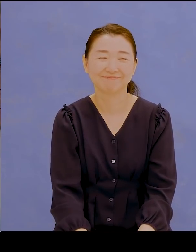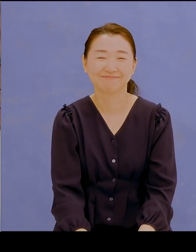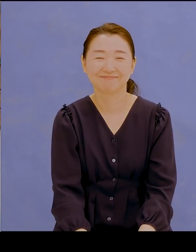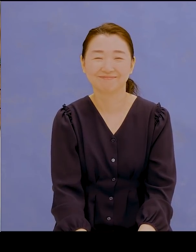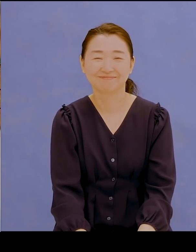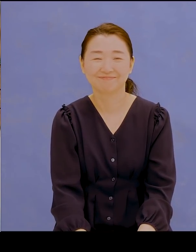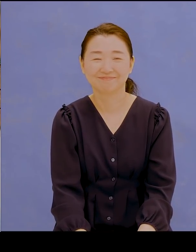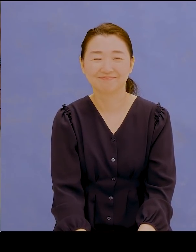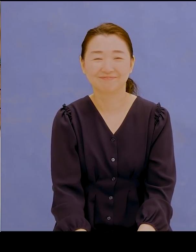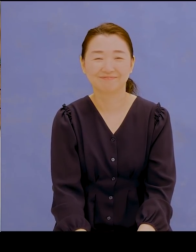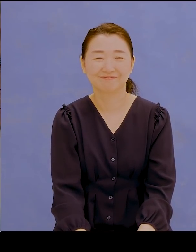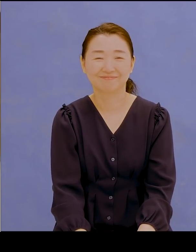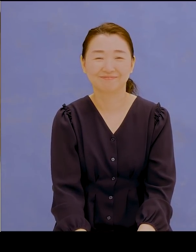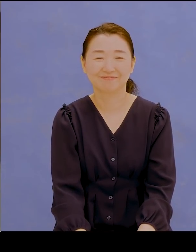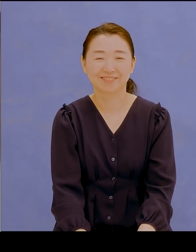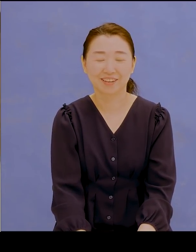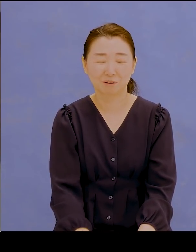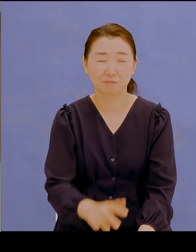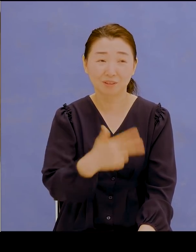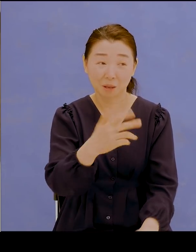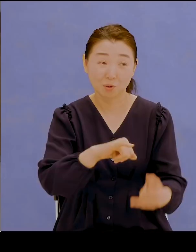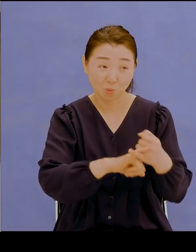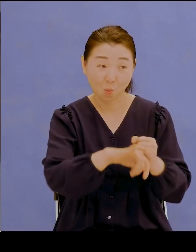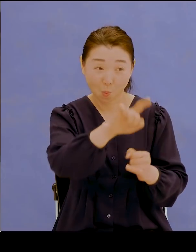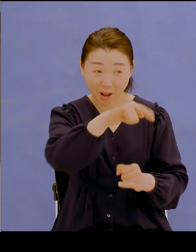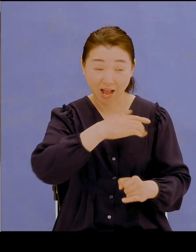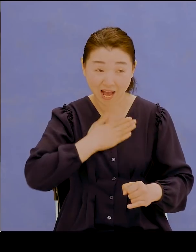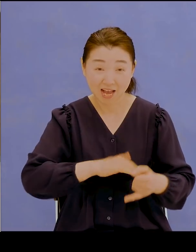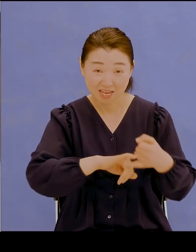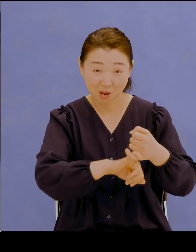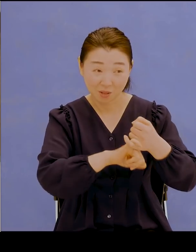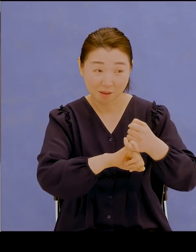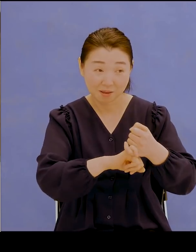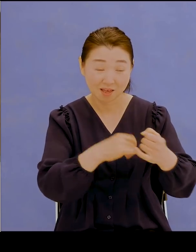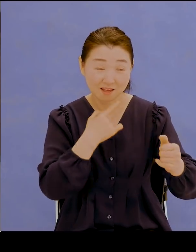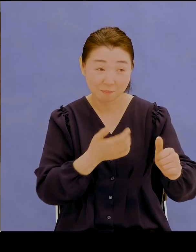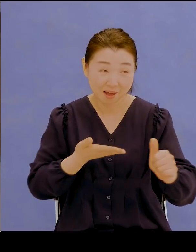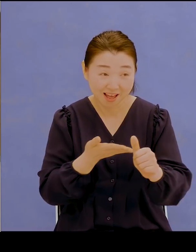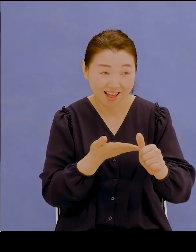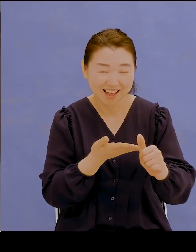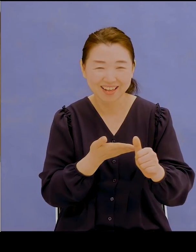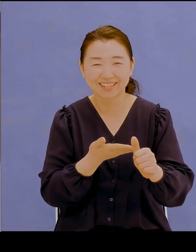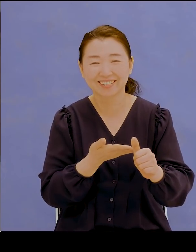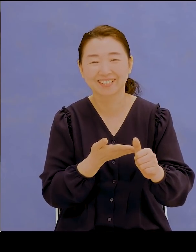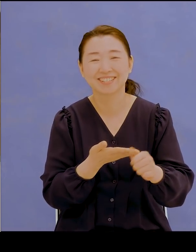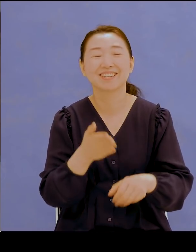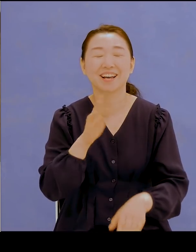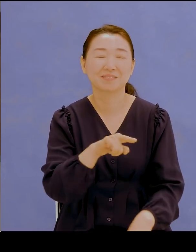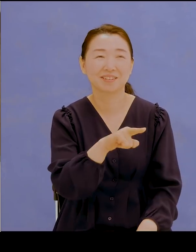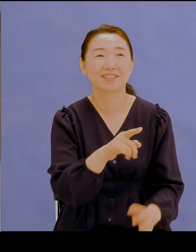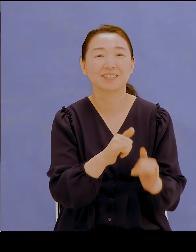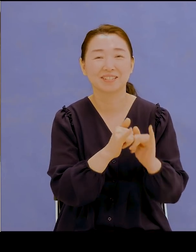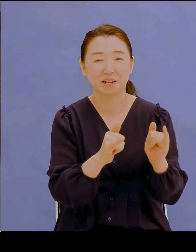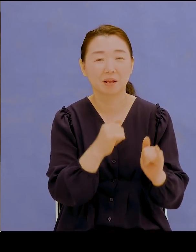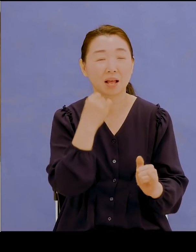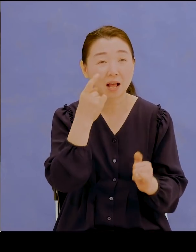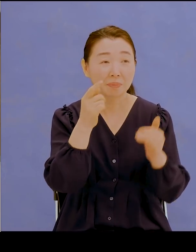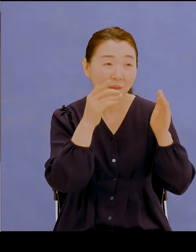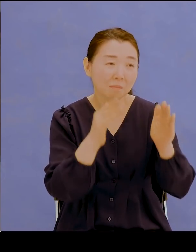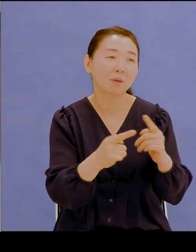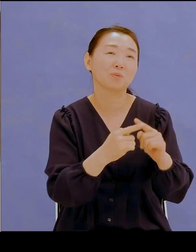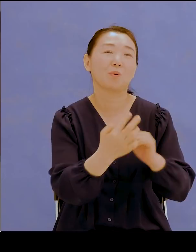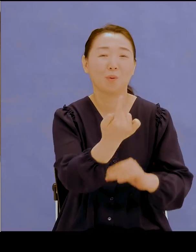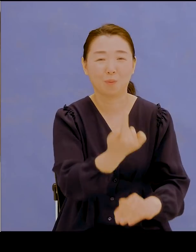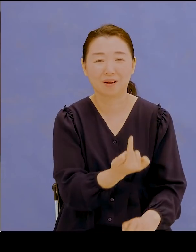그래서 아 그래 그럼 다음 주에 꼭 나와야 돼. 막 이러면서 막 협박도 했다가 막 근데 그 사람들이 막 한 달 만에 교회